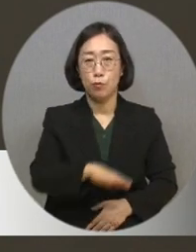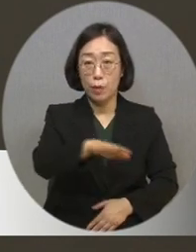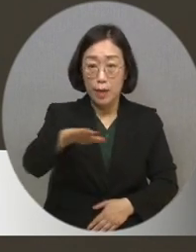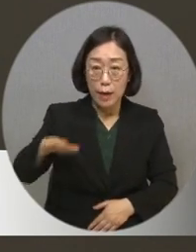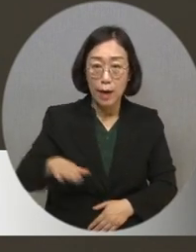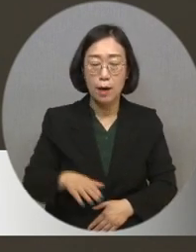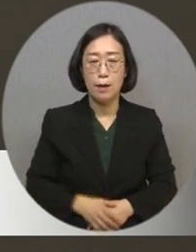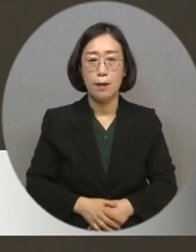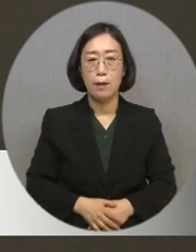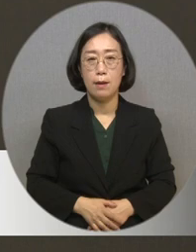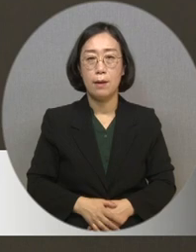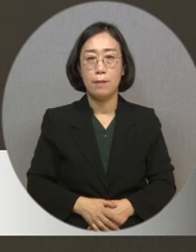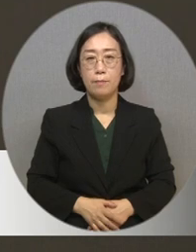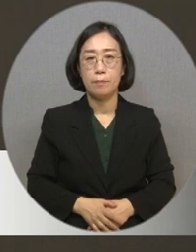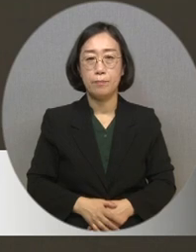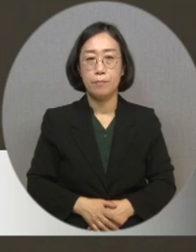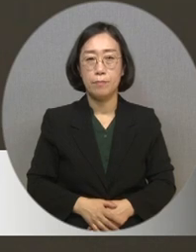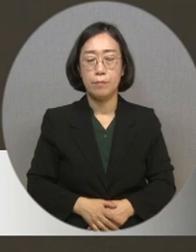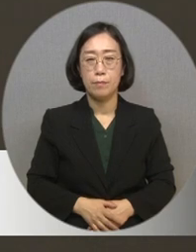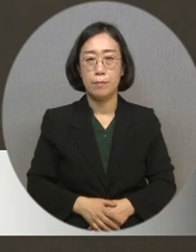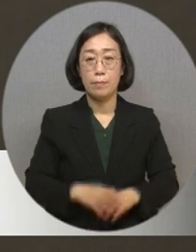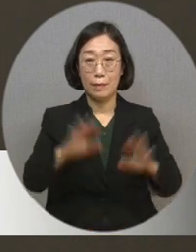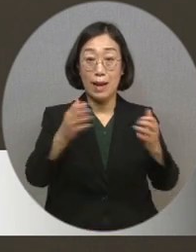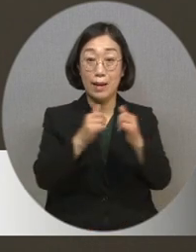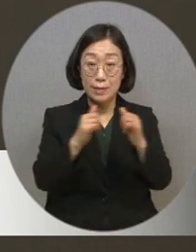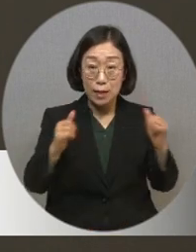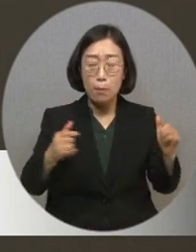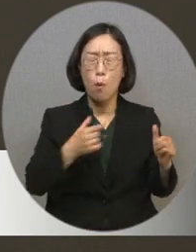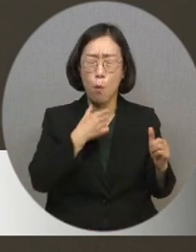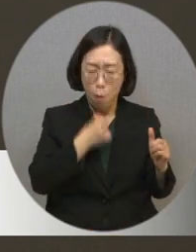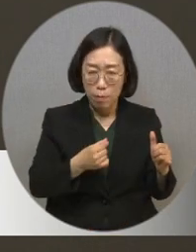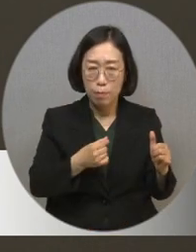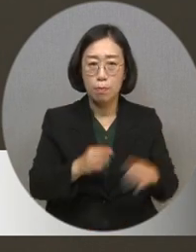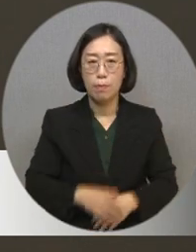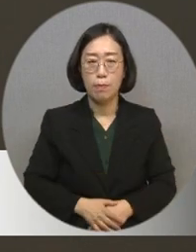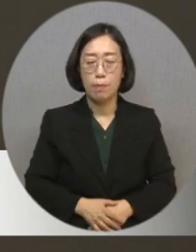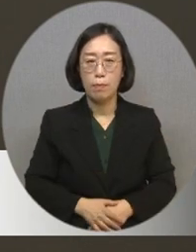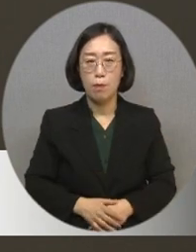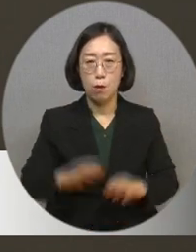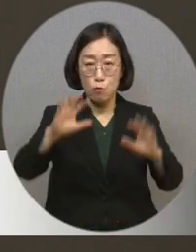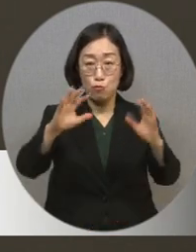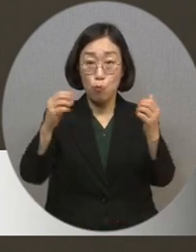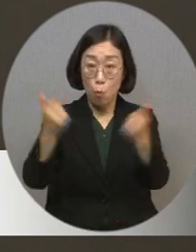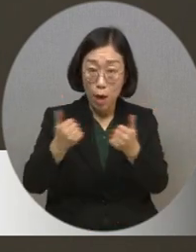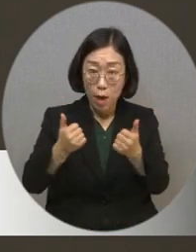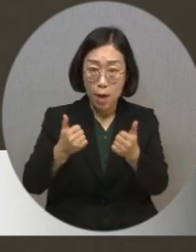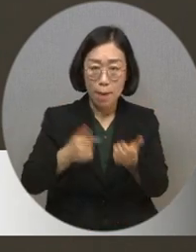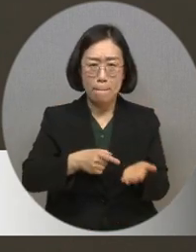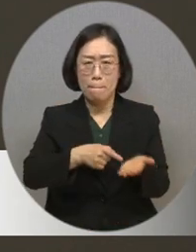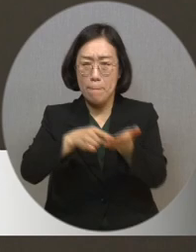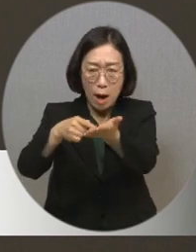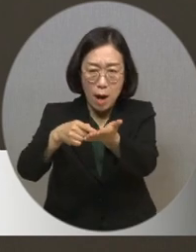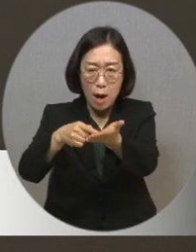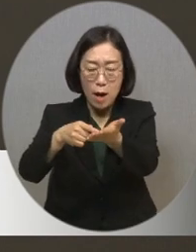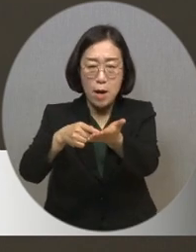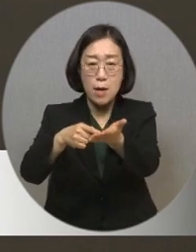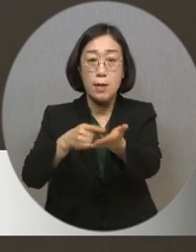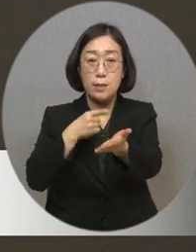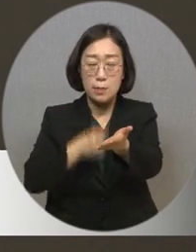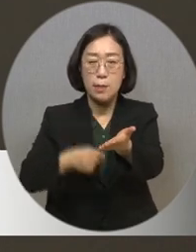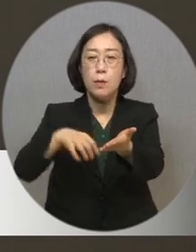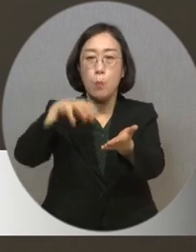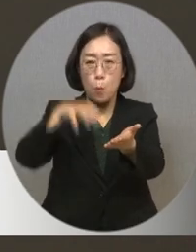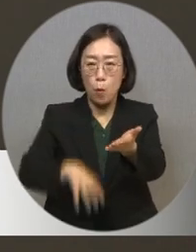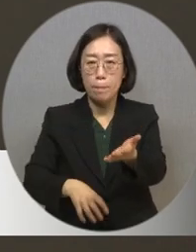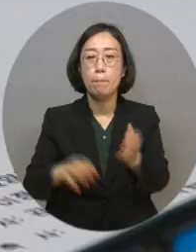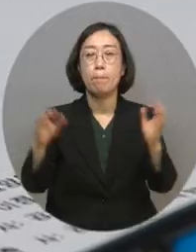저희가 우리 국민의 염원으로 국회에 우리의 뜻을 전달하자라는 뜻으로 오늘 이런